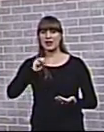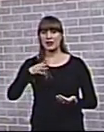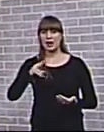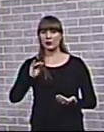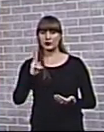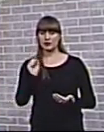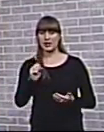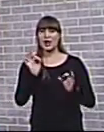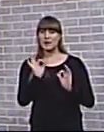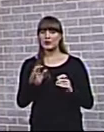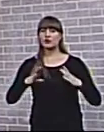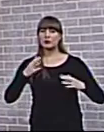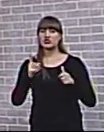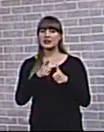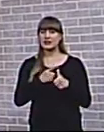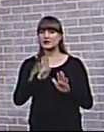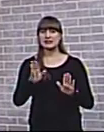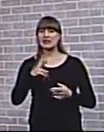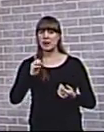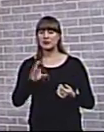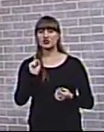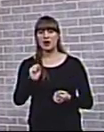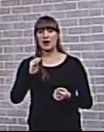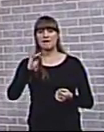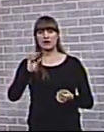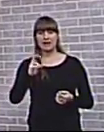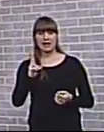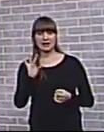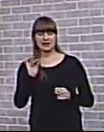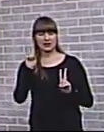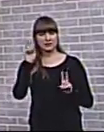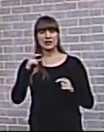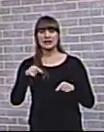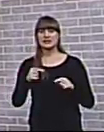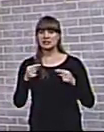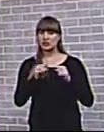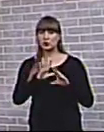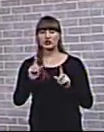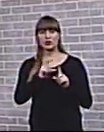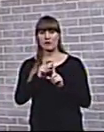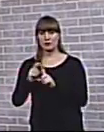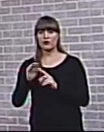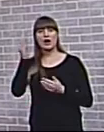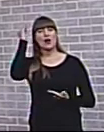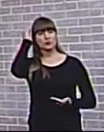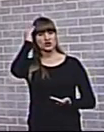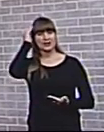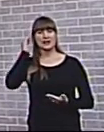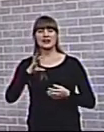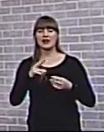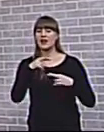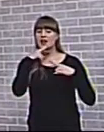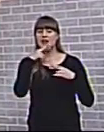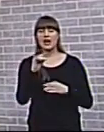лампочка. Правда, упражнение называется не лампочка, а фонарики. Но тут важна не точная формулировка, а впечатление.